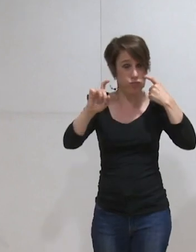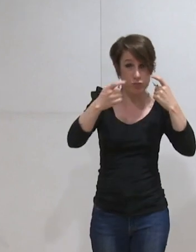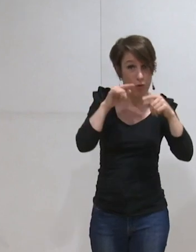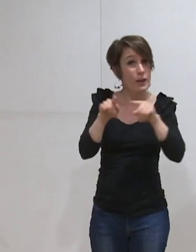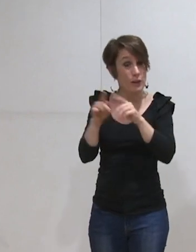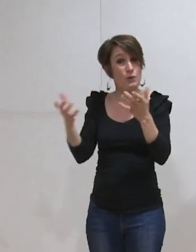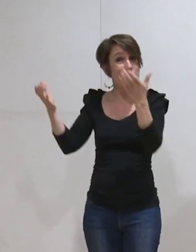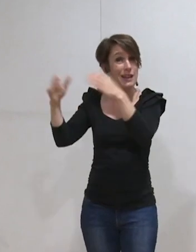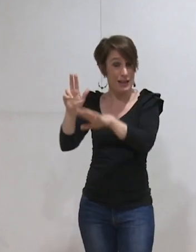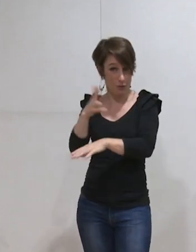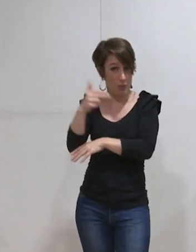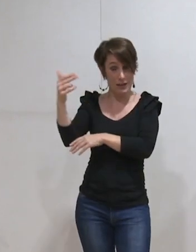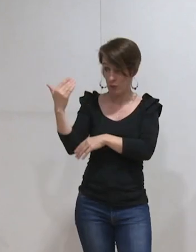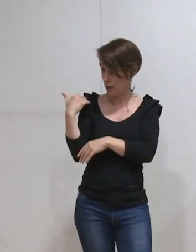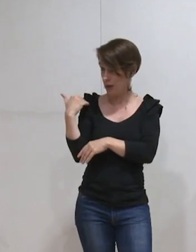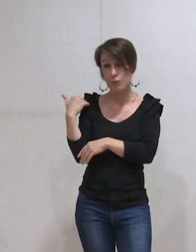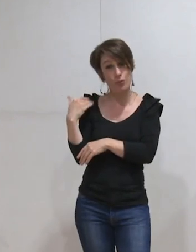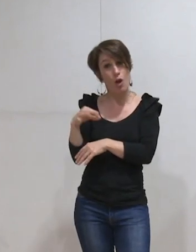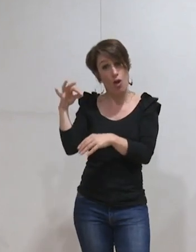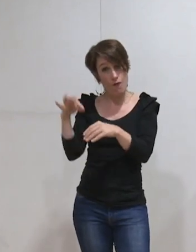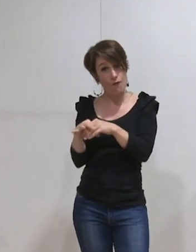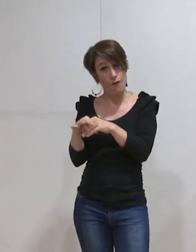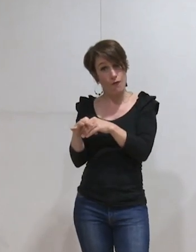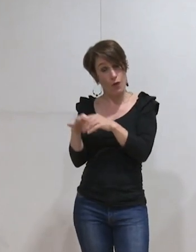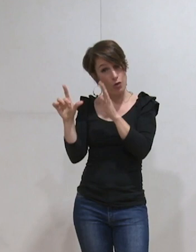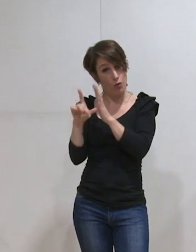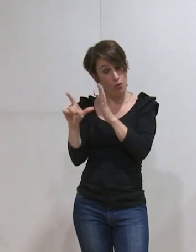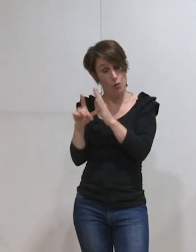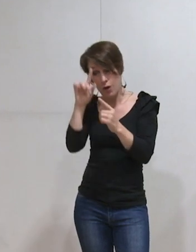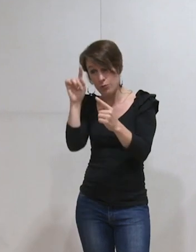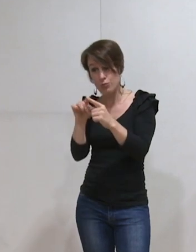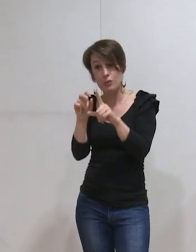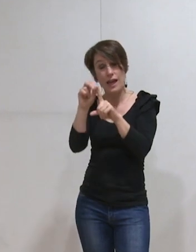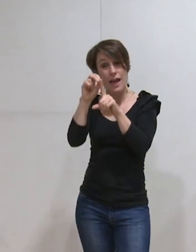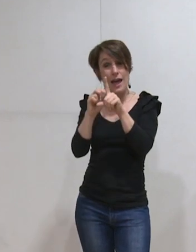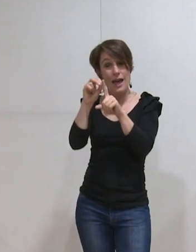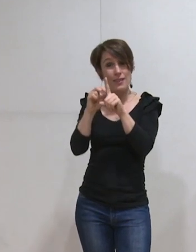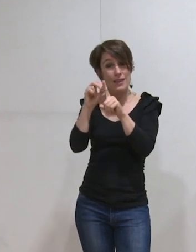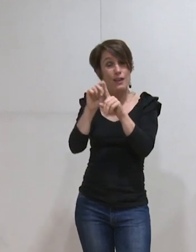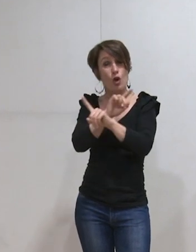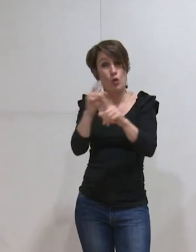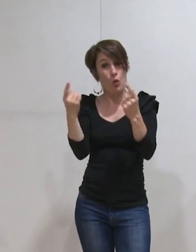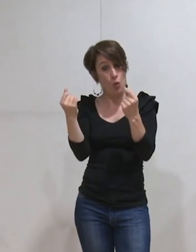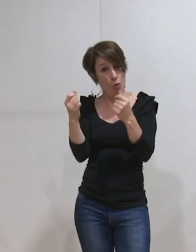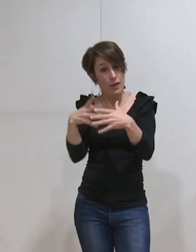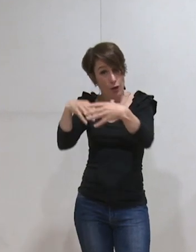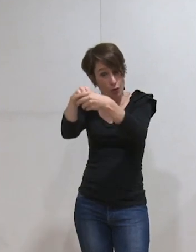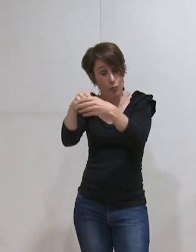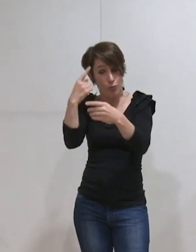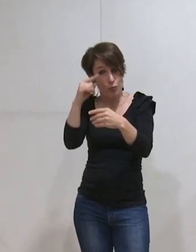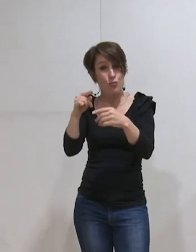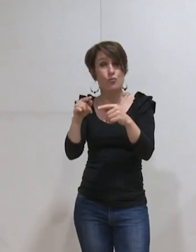puisqueune loi a été votée pour inscrire ses indicateurs alternatifs ou indicateurs n monétaire dans les procédures budgétaires de